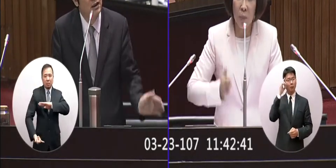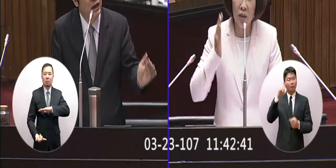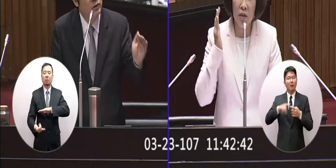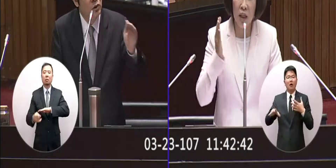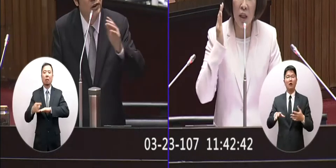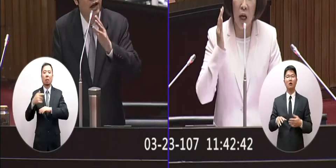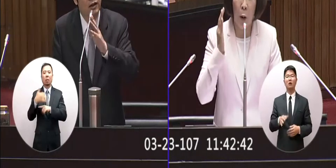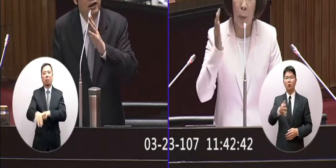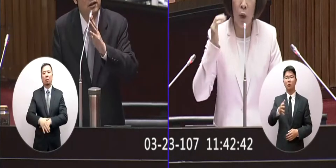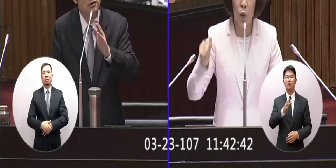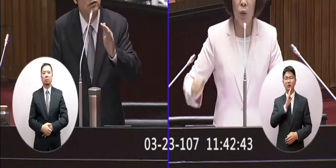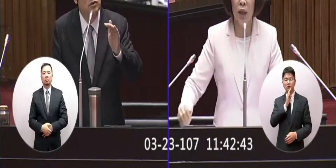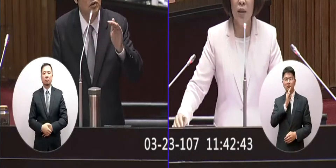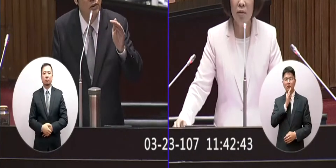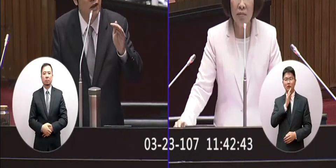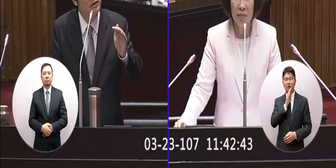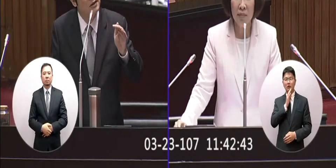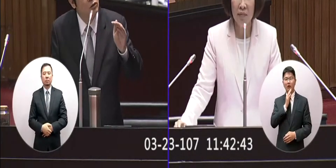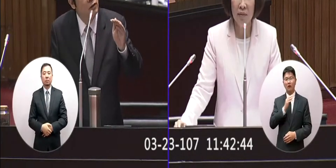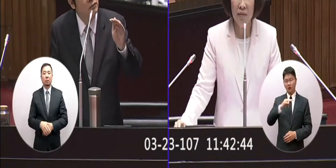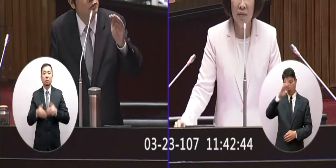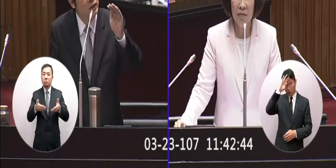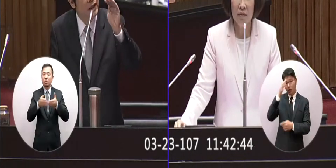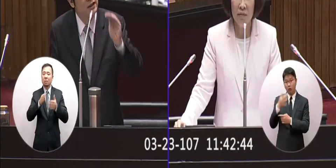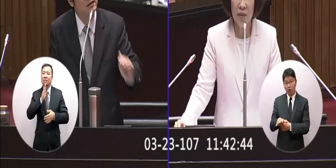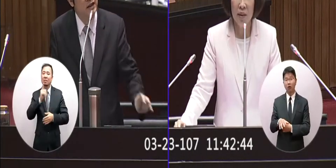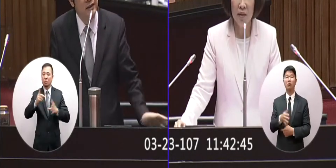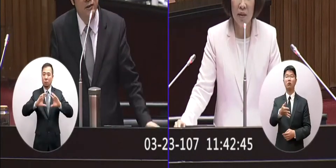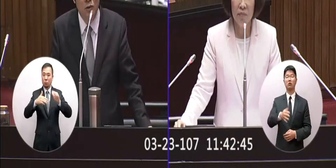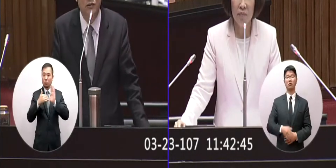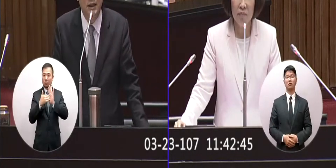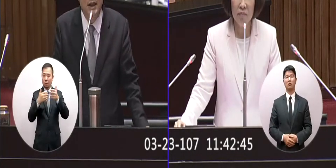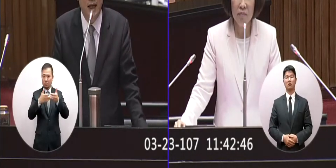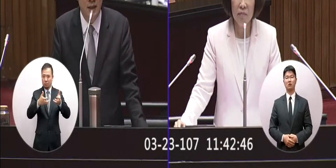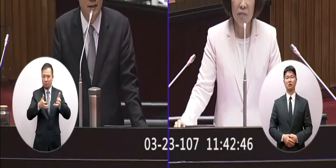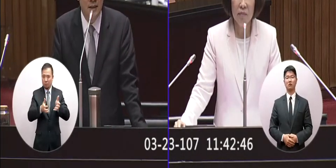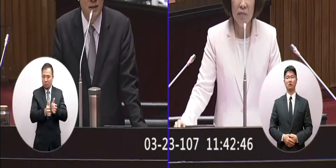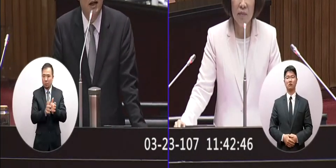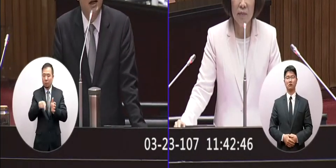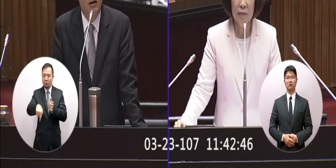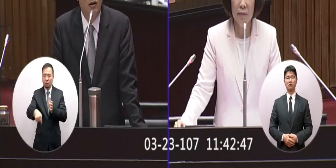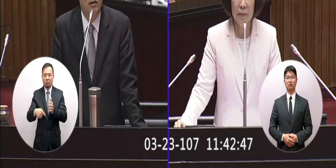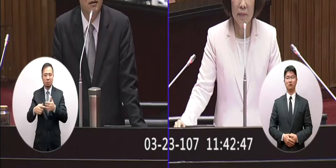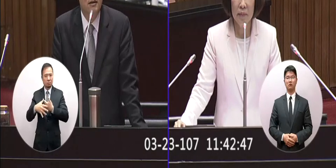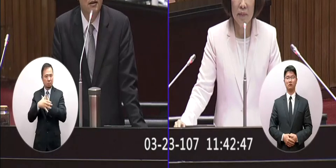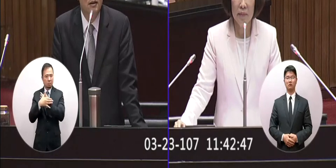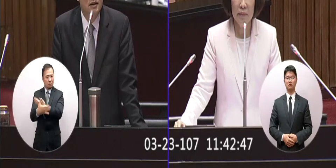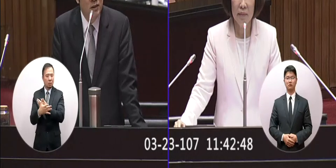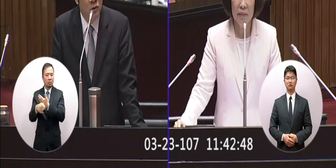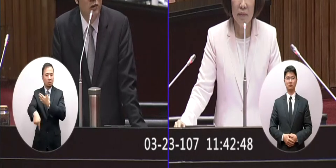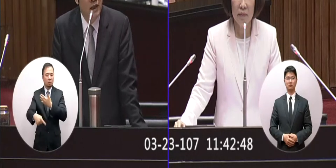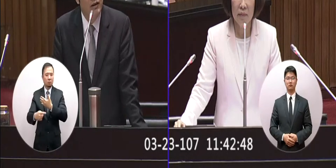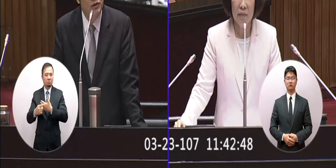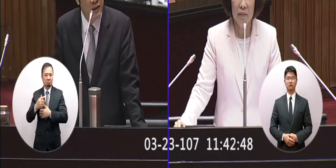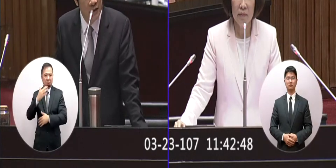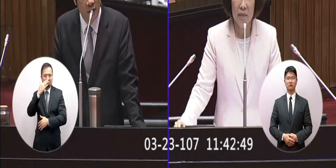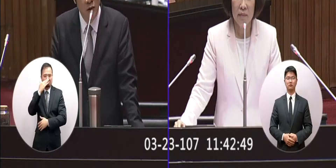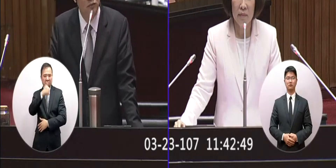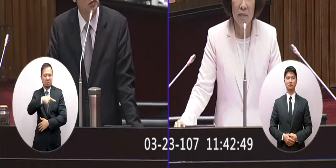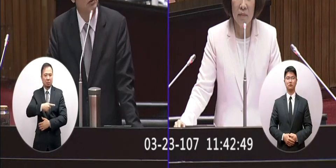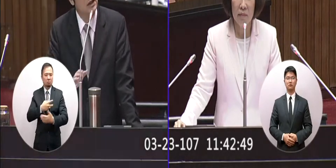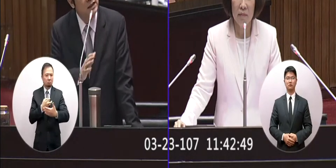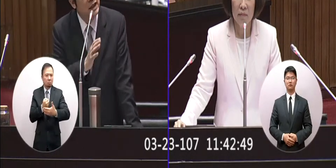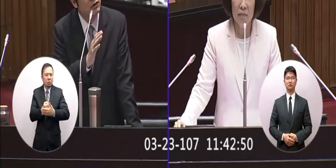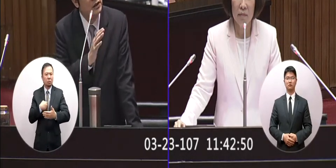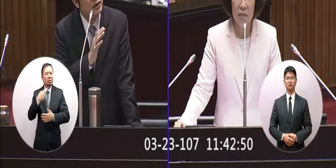外，为什么是积劳病故呢？ 重要的是国防部给的“精忠”这两个字啦，哈，就是也要去肯